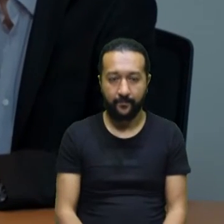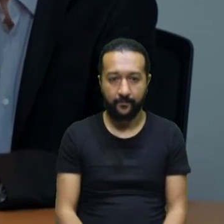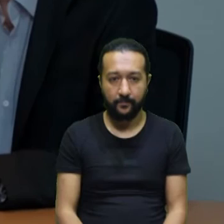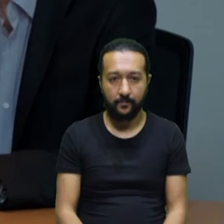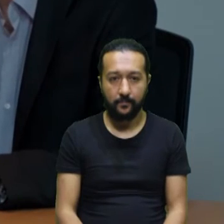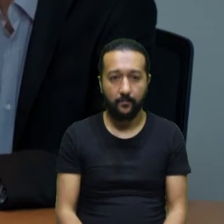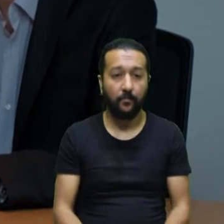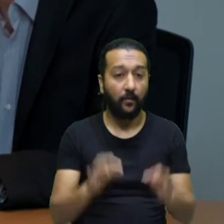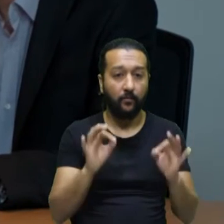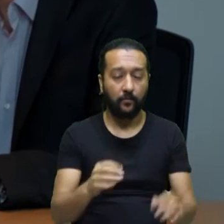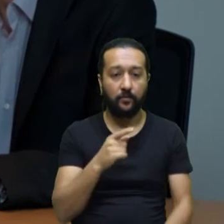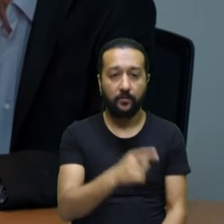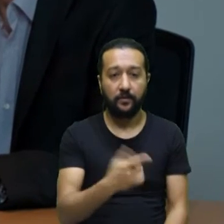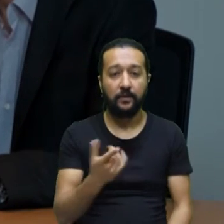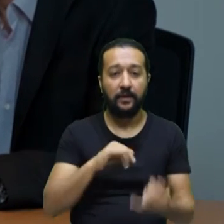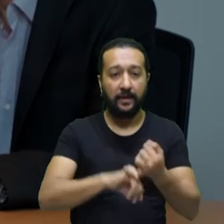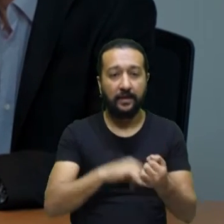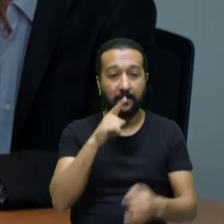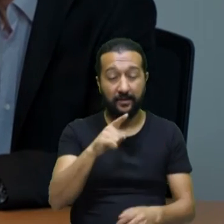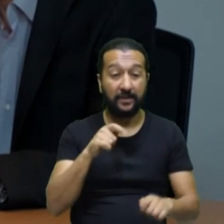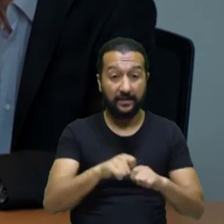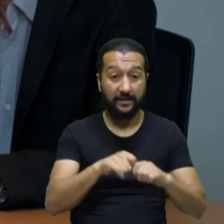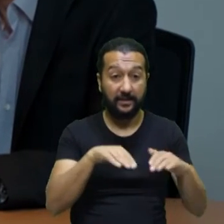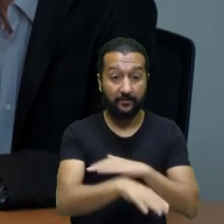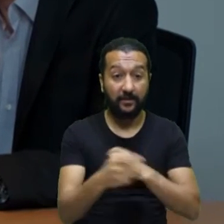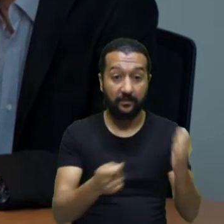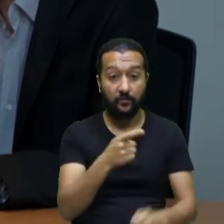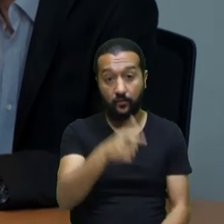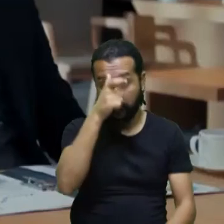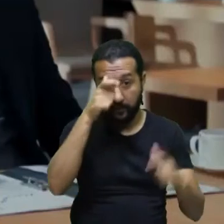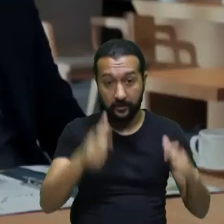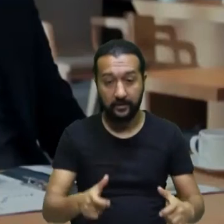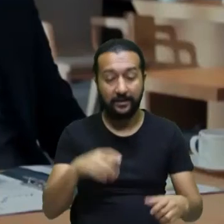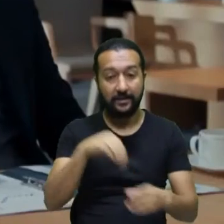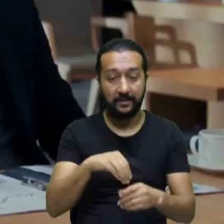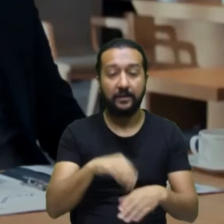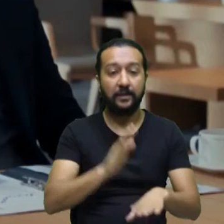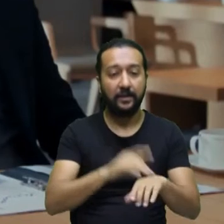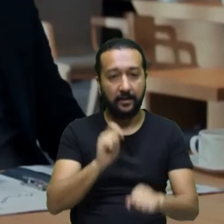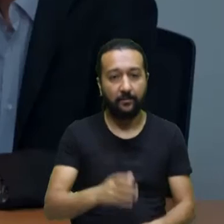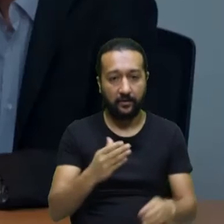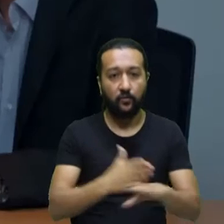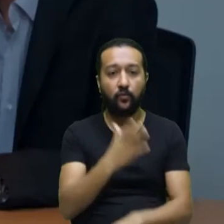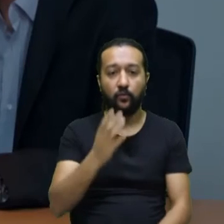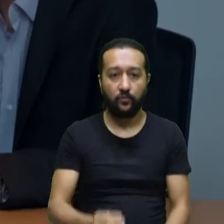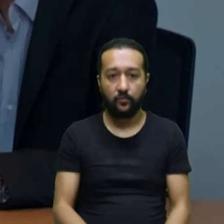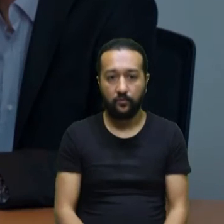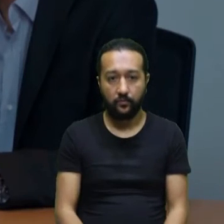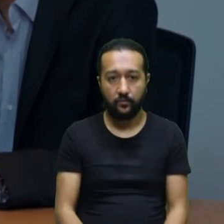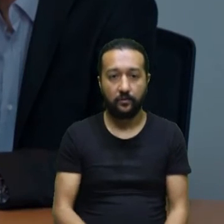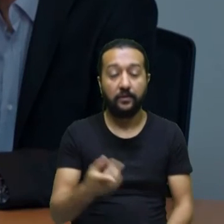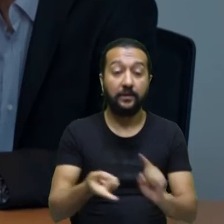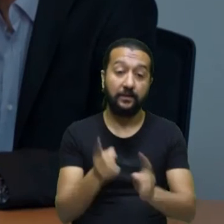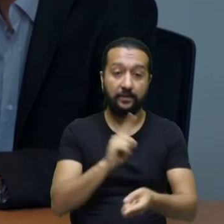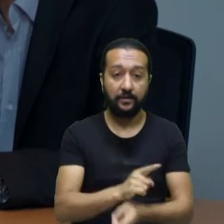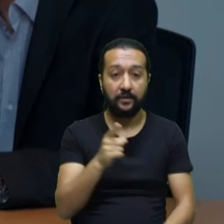huzursuz. Böyle iddialı bir alandaki çalışmalarımızı Türkiye sınırları içinde tutmamız daha doğru olur.